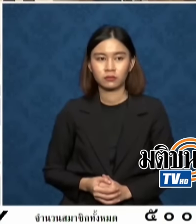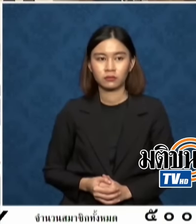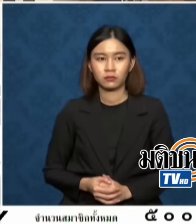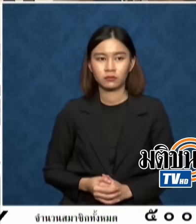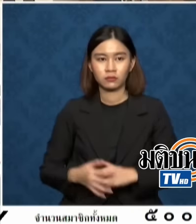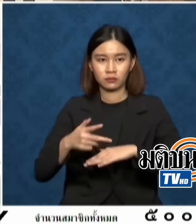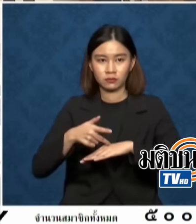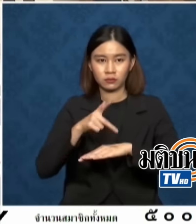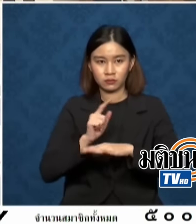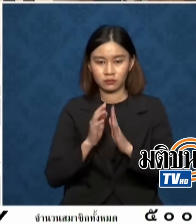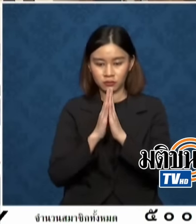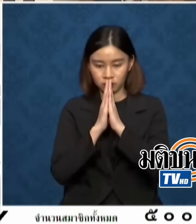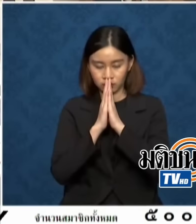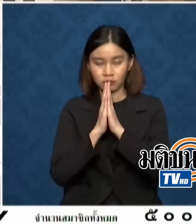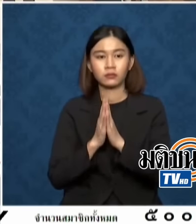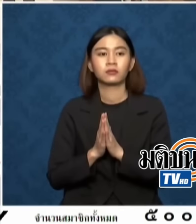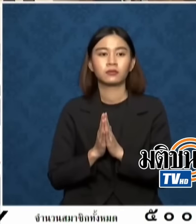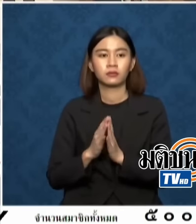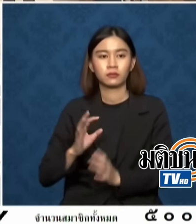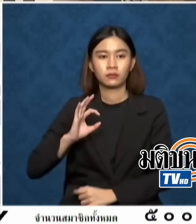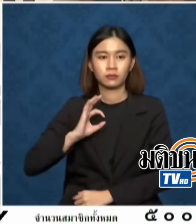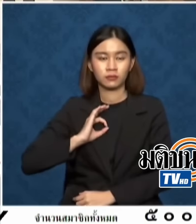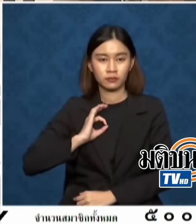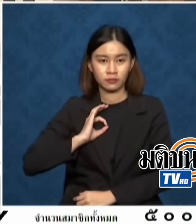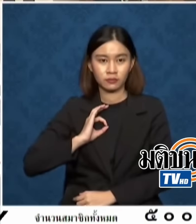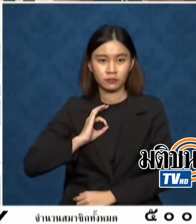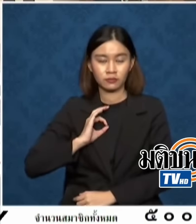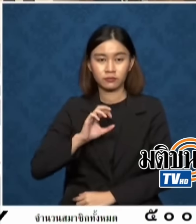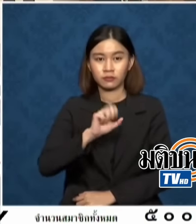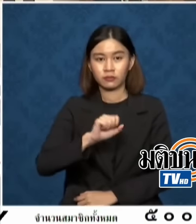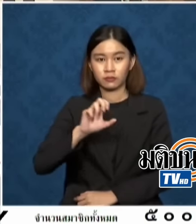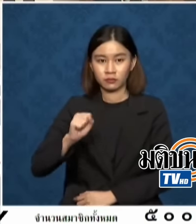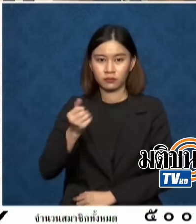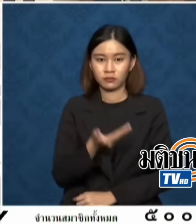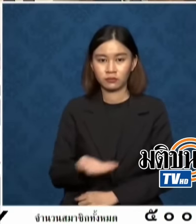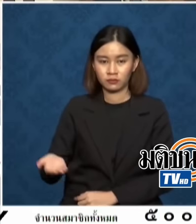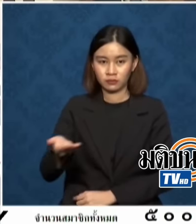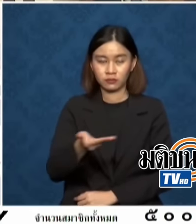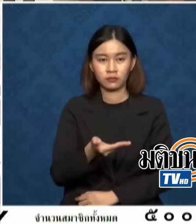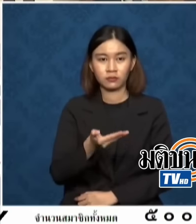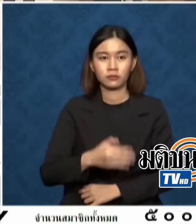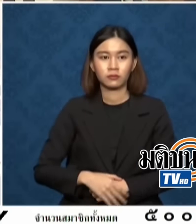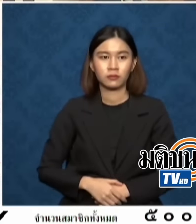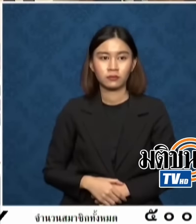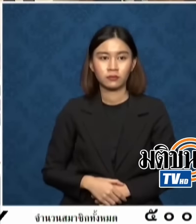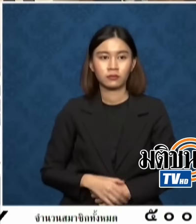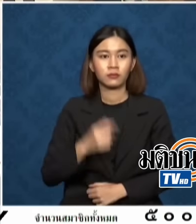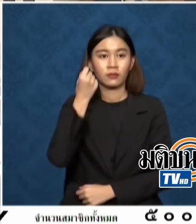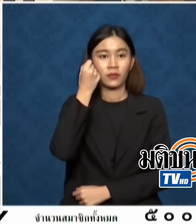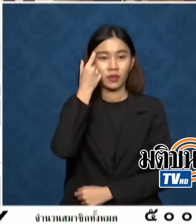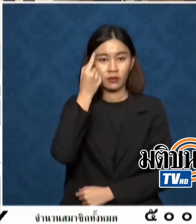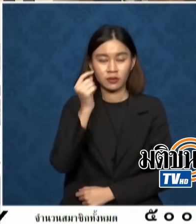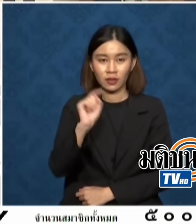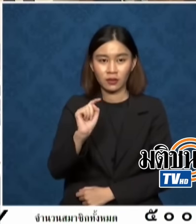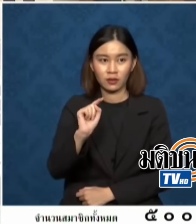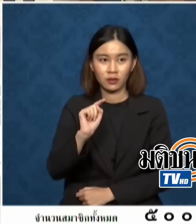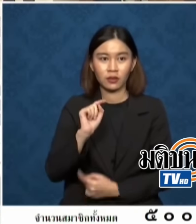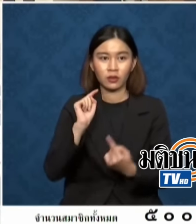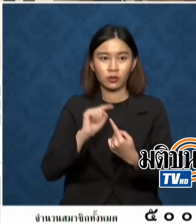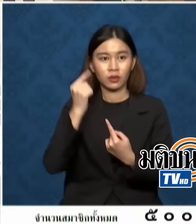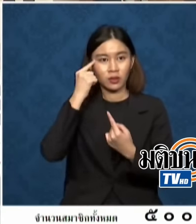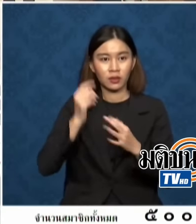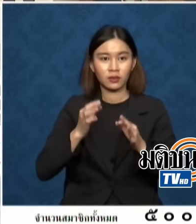เรียนท่านประธานค่ะและสวัสดีสมาชิกสภาผู้แทนราษฎรทุกท่านนะคะเข้าใจว่าการ